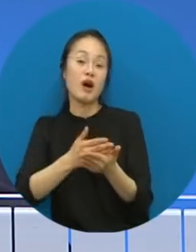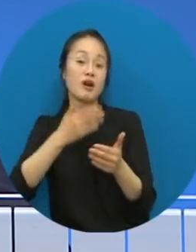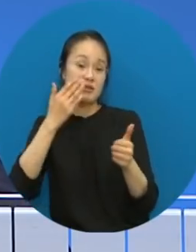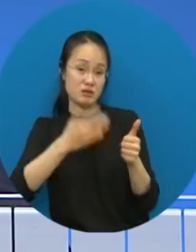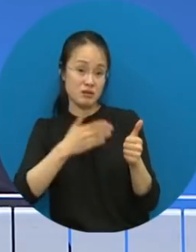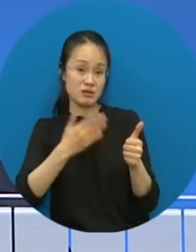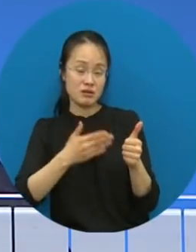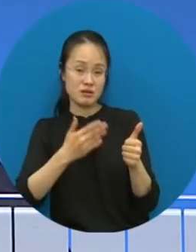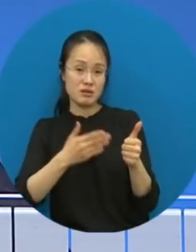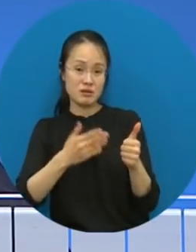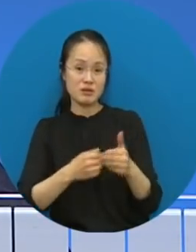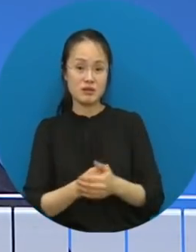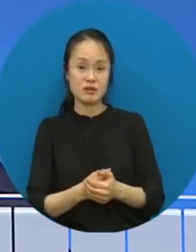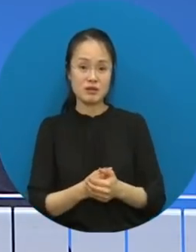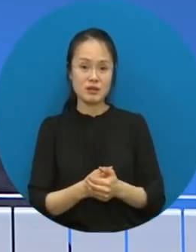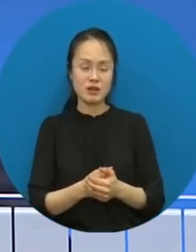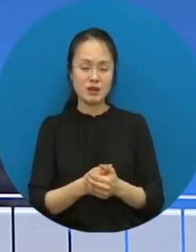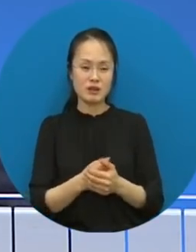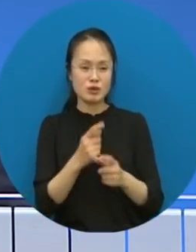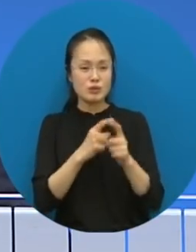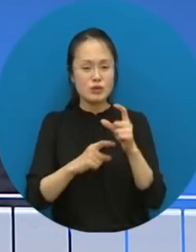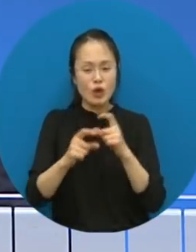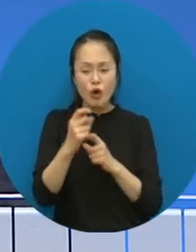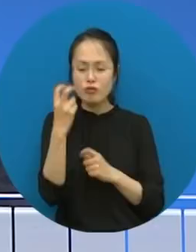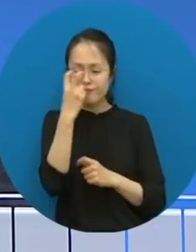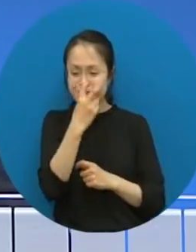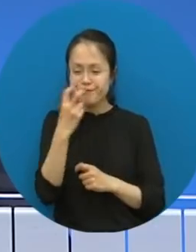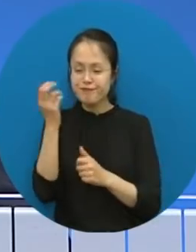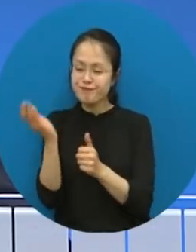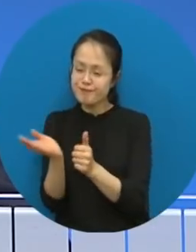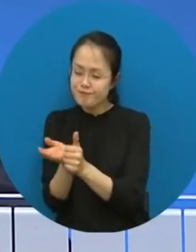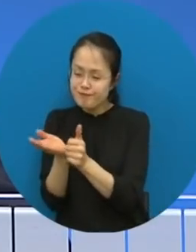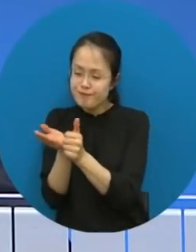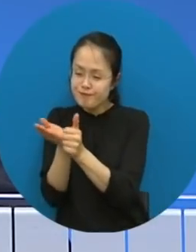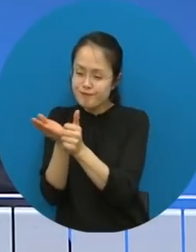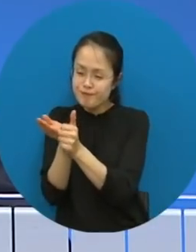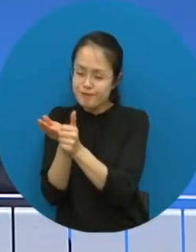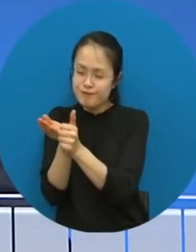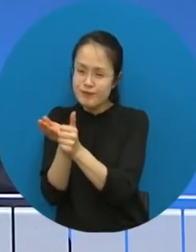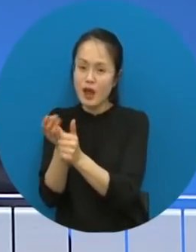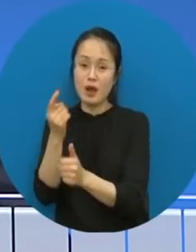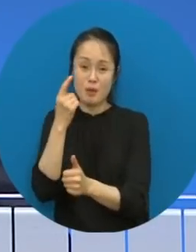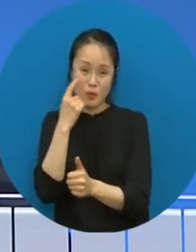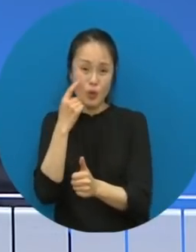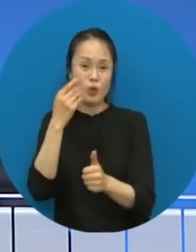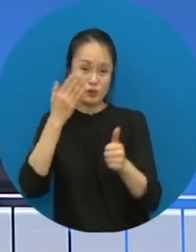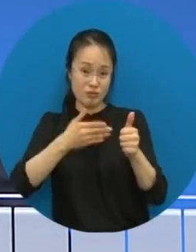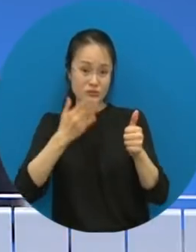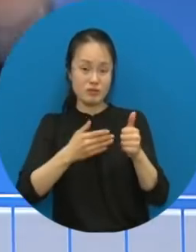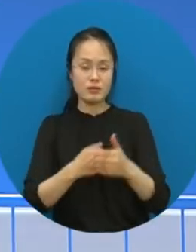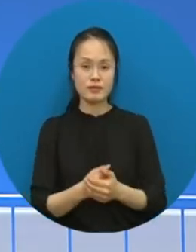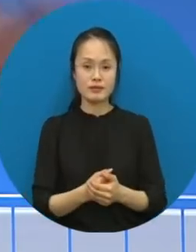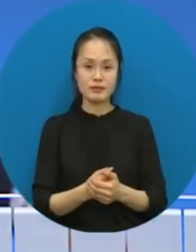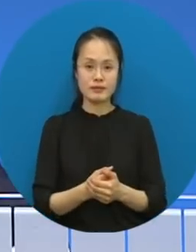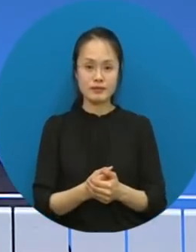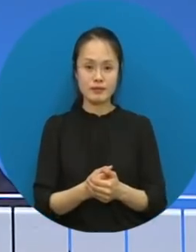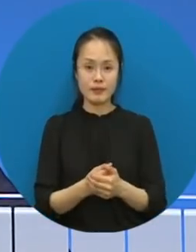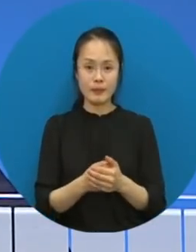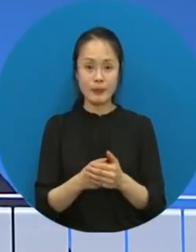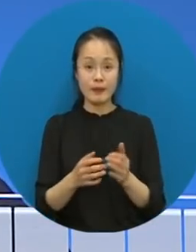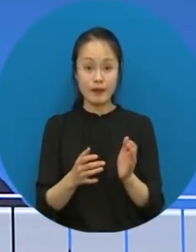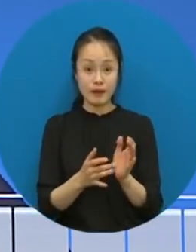하나님께서 허락하십니다. 우리가 예수 그리스도를 믿고 아브라함의 하나님, 이삭의 하나님, 야곱의 하나님을 외친